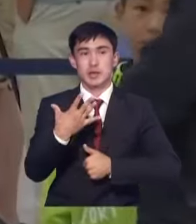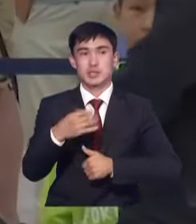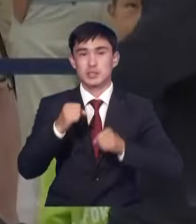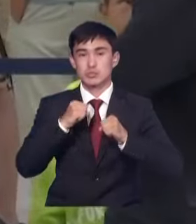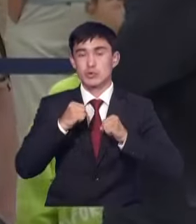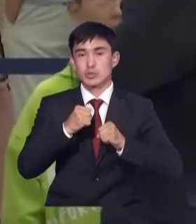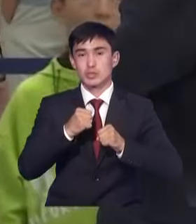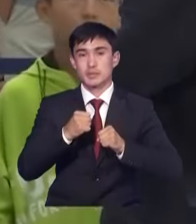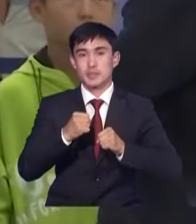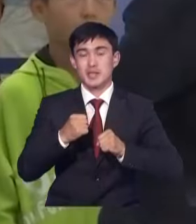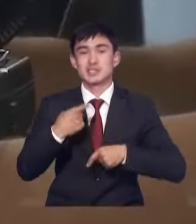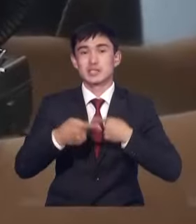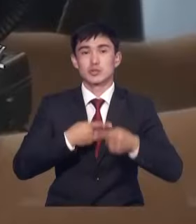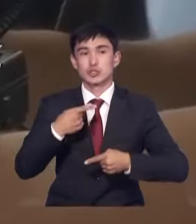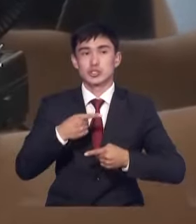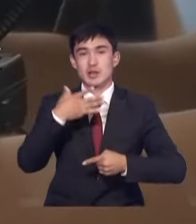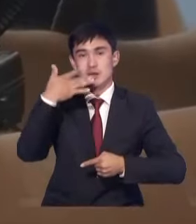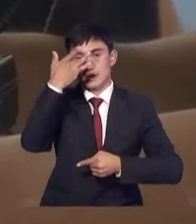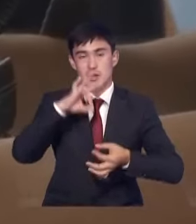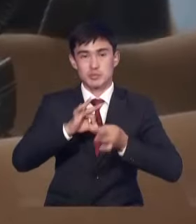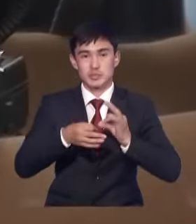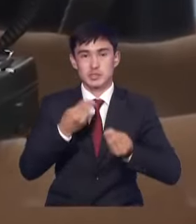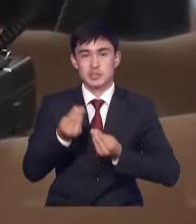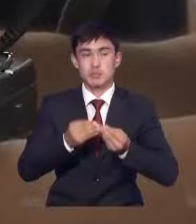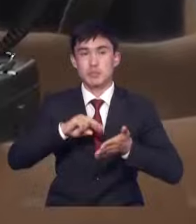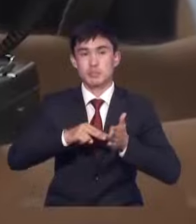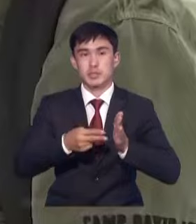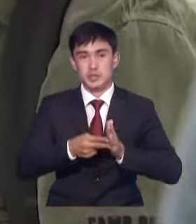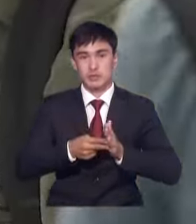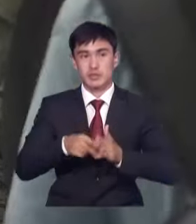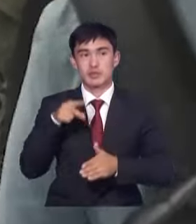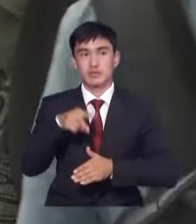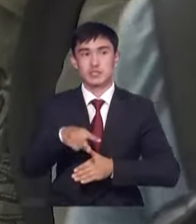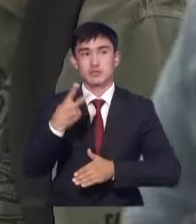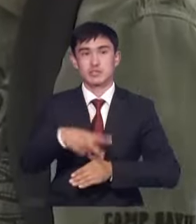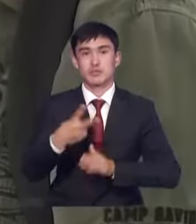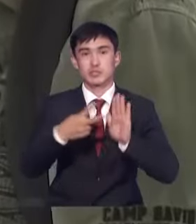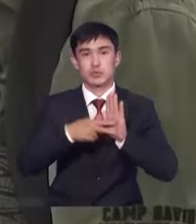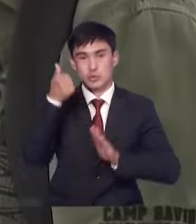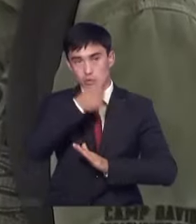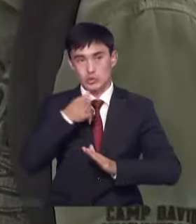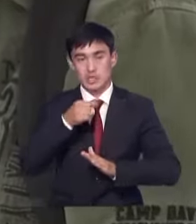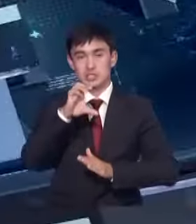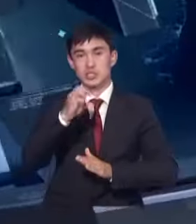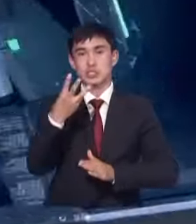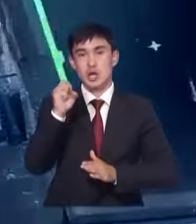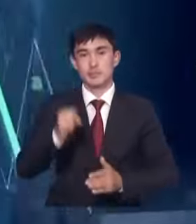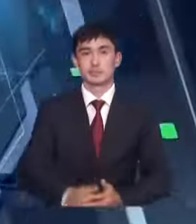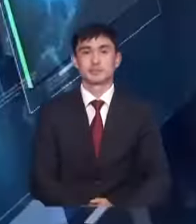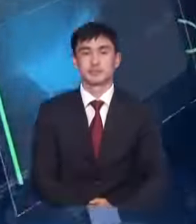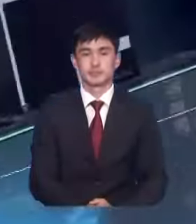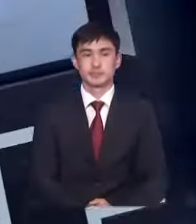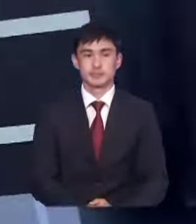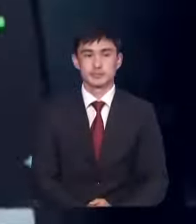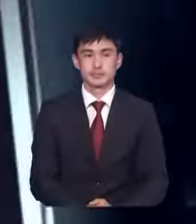видах спорта. К слову, следующие летние Олимпийские игры запланированы на 2028 год в США.